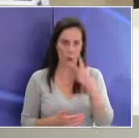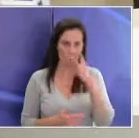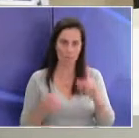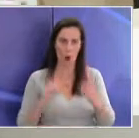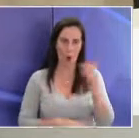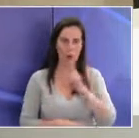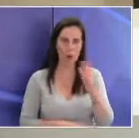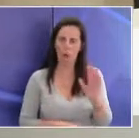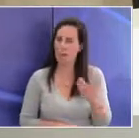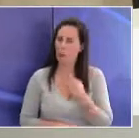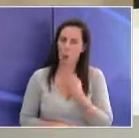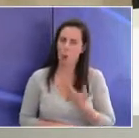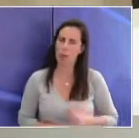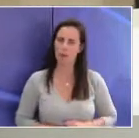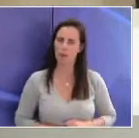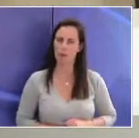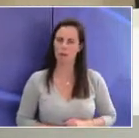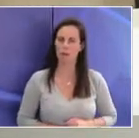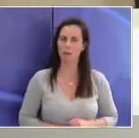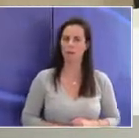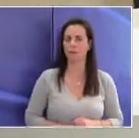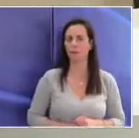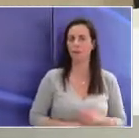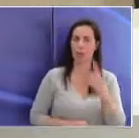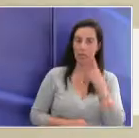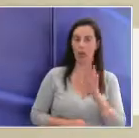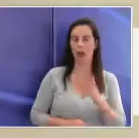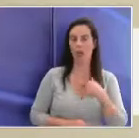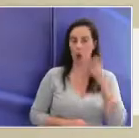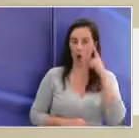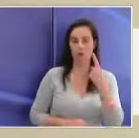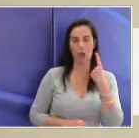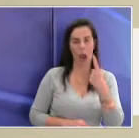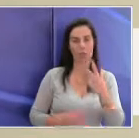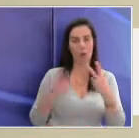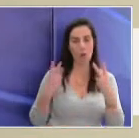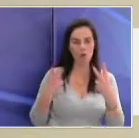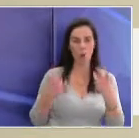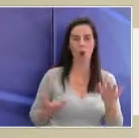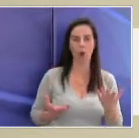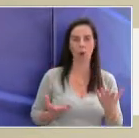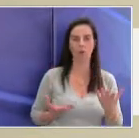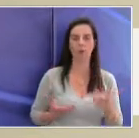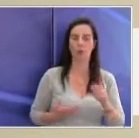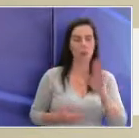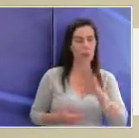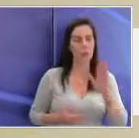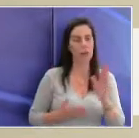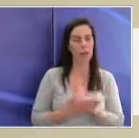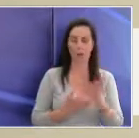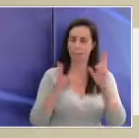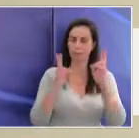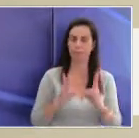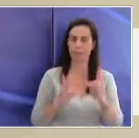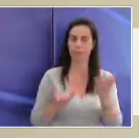קורה בסוריה, מה המשמעויות של זה? תראי, אני חושב שאחת מהמשמעויות זה שנתניהו החליט לפזר